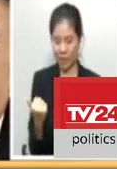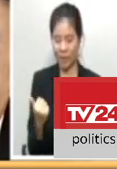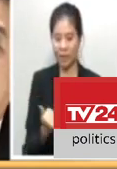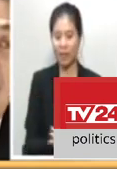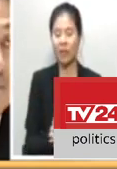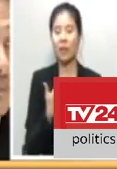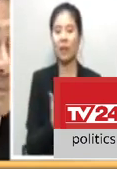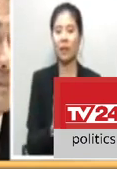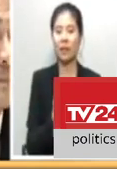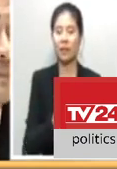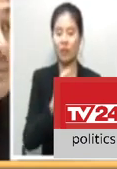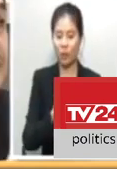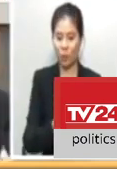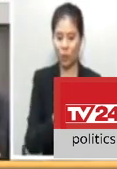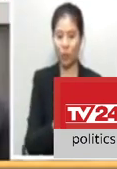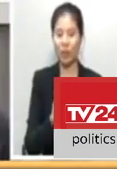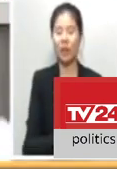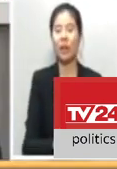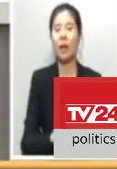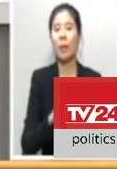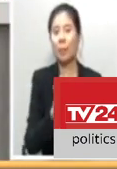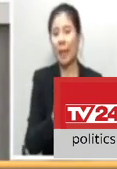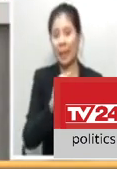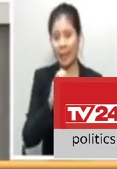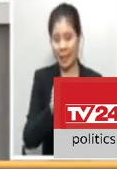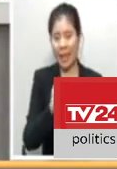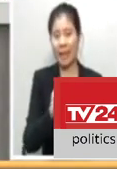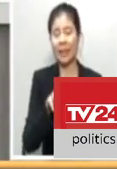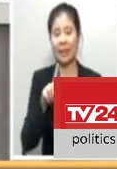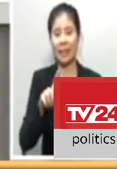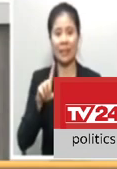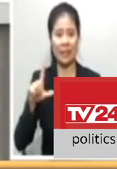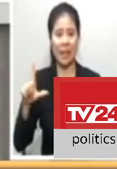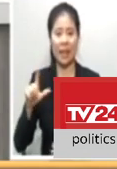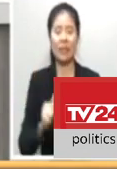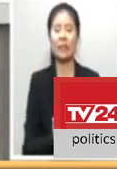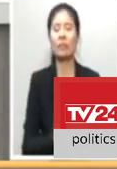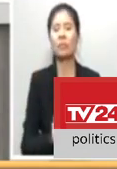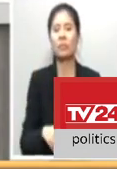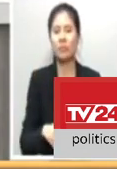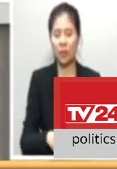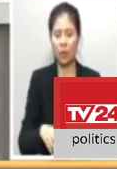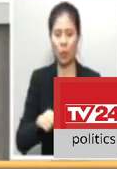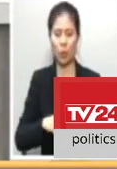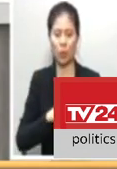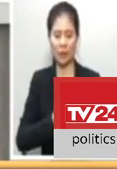การลงทุนเนี่ยต่อแห่งเนี่ยแค่800,000หรือล้านหนึ่งเนี่ยมีทั้งเครื่องกระตุ้นหัวใจมีทั้ง